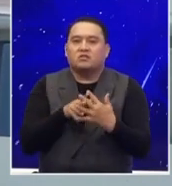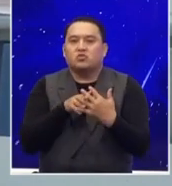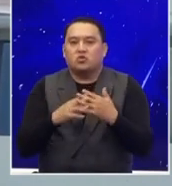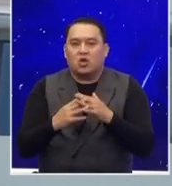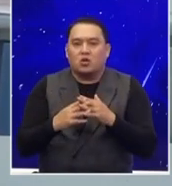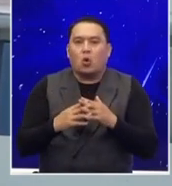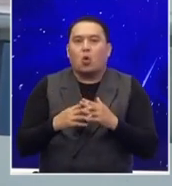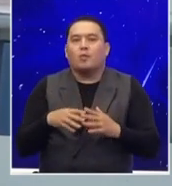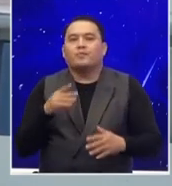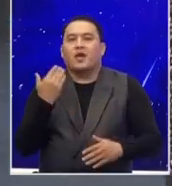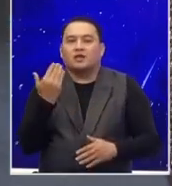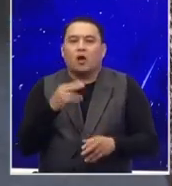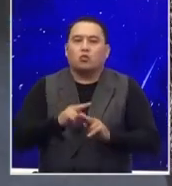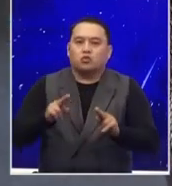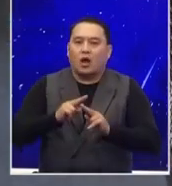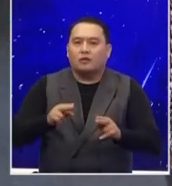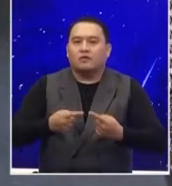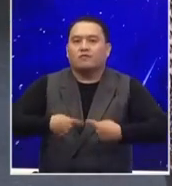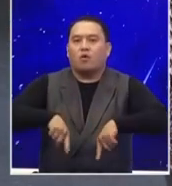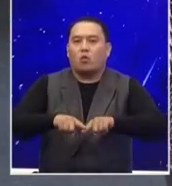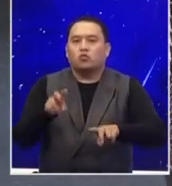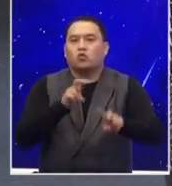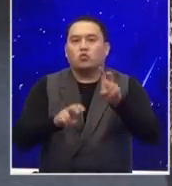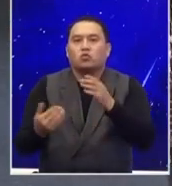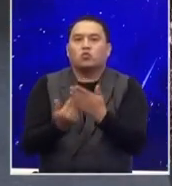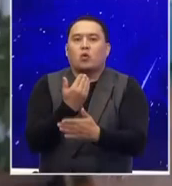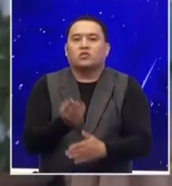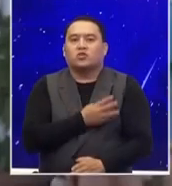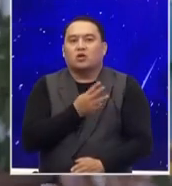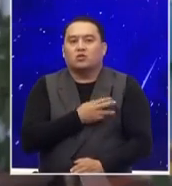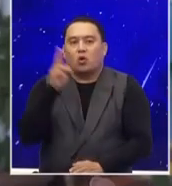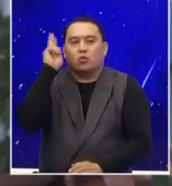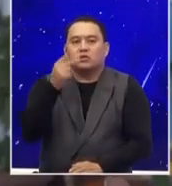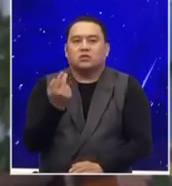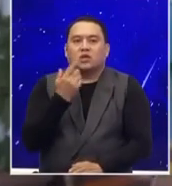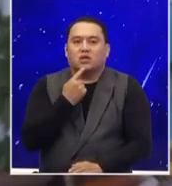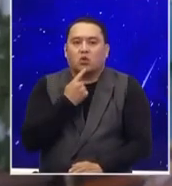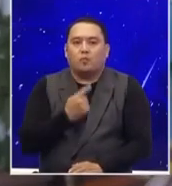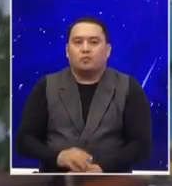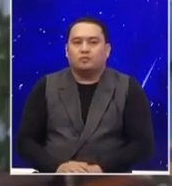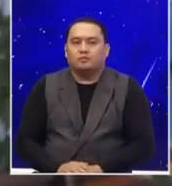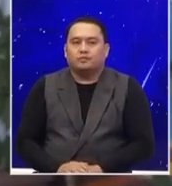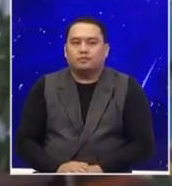сельского округа Бактыбай. Преподавательский состав ищет новых желающих овладеть иностранным языком.